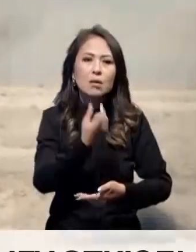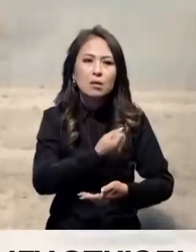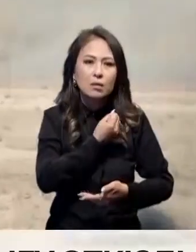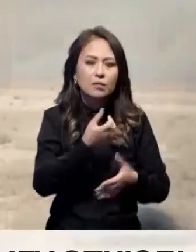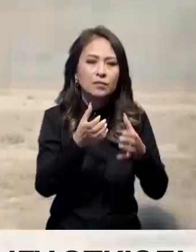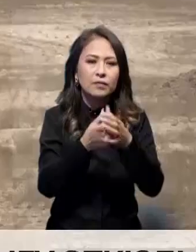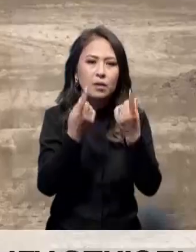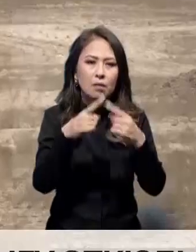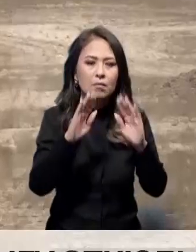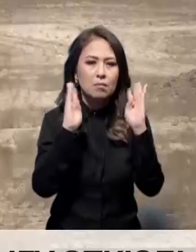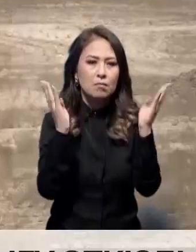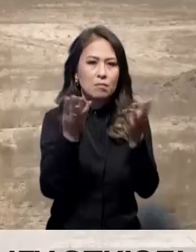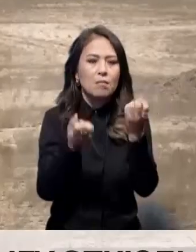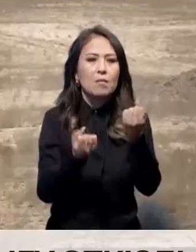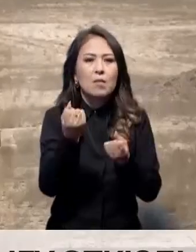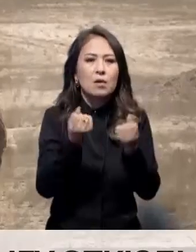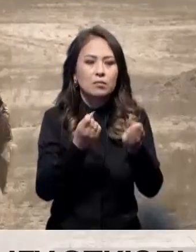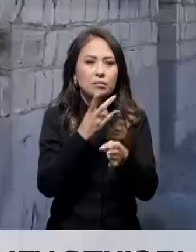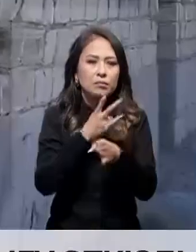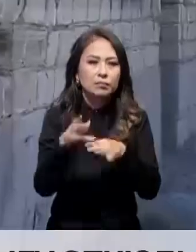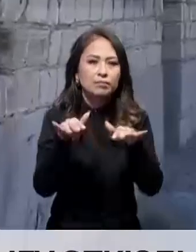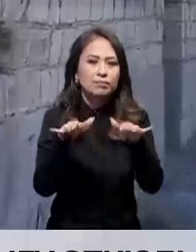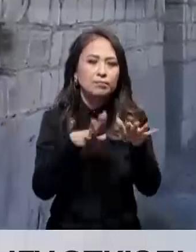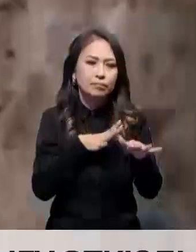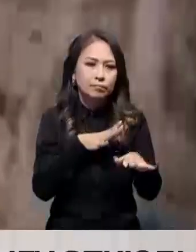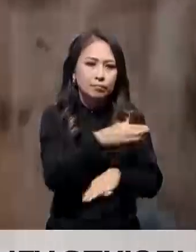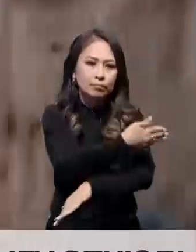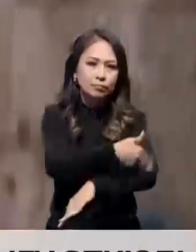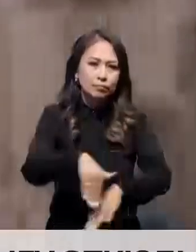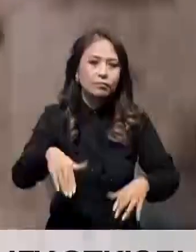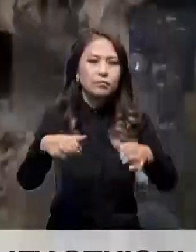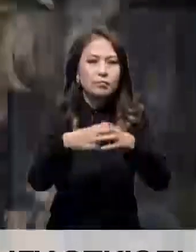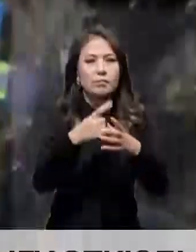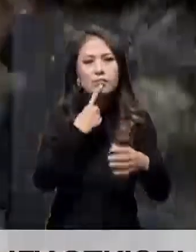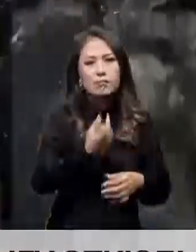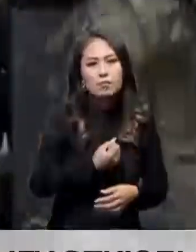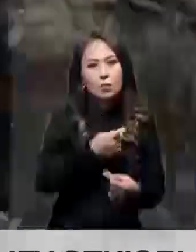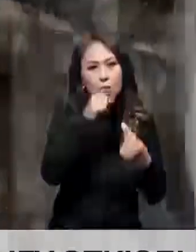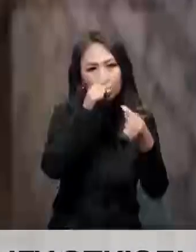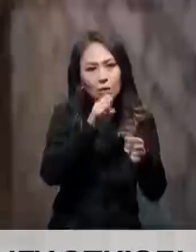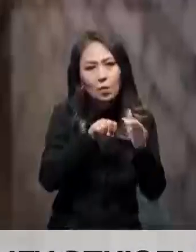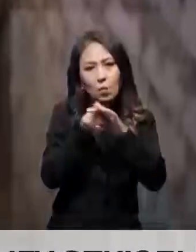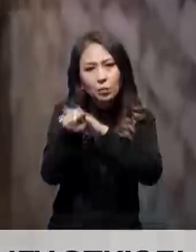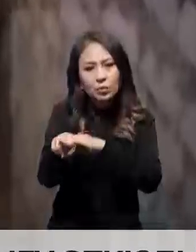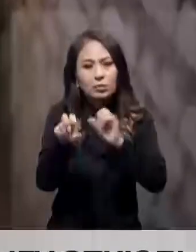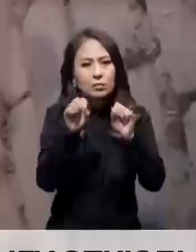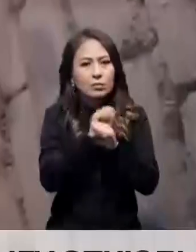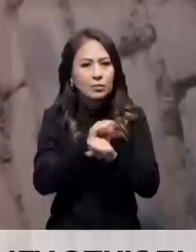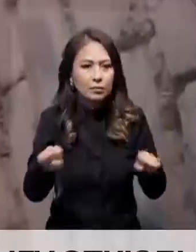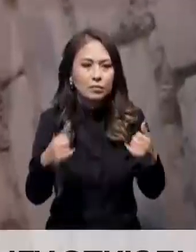және бронды машиналардың қолдауымен шабуылға шықты. Көше ұрысына дағдыланған жауынгерлер қарсыластың қашып құтылуына мүмкіндік